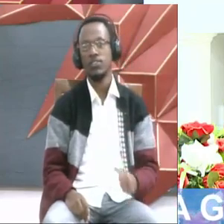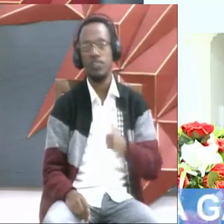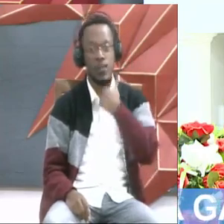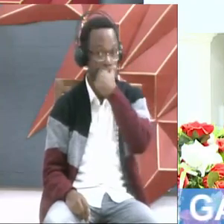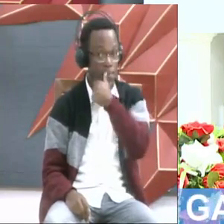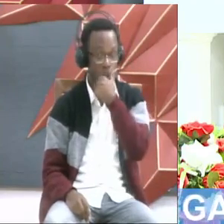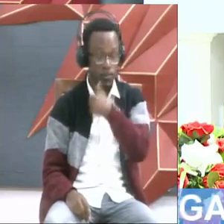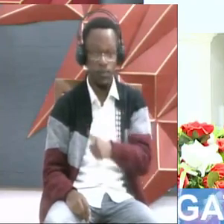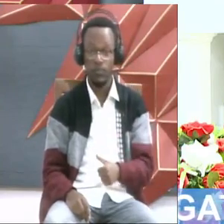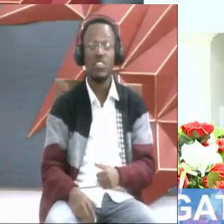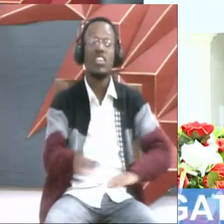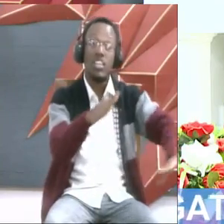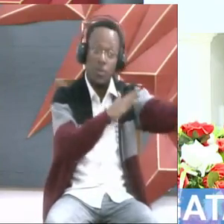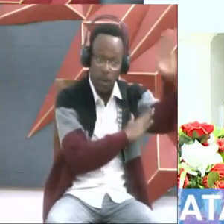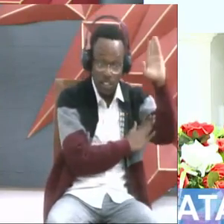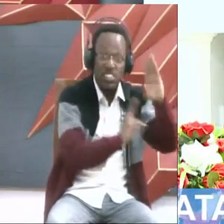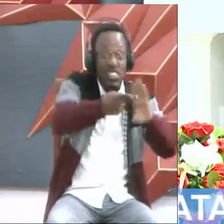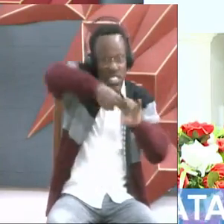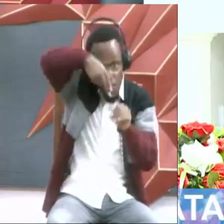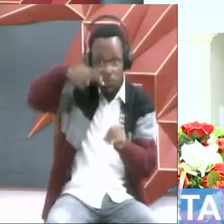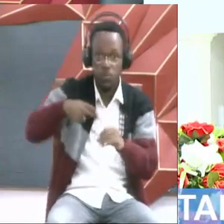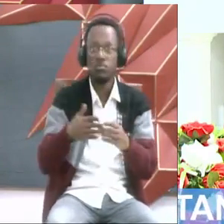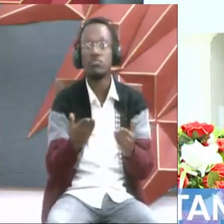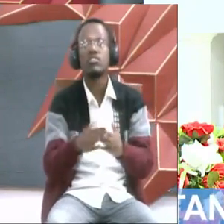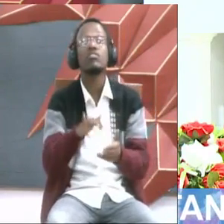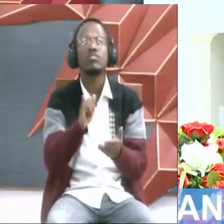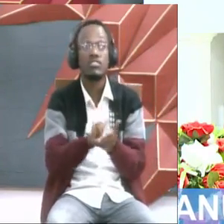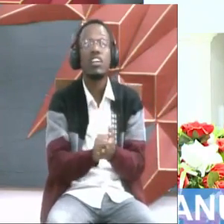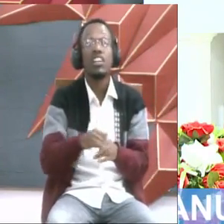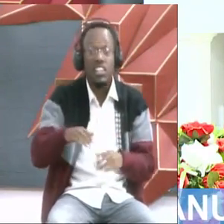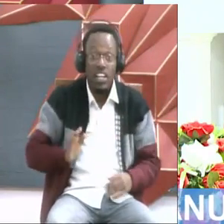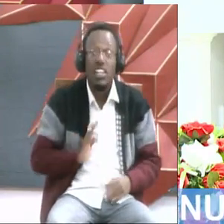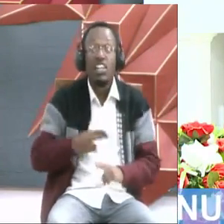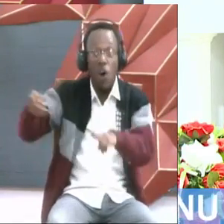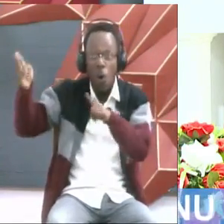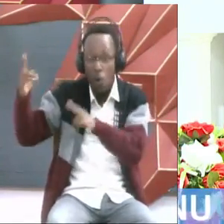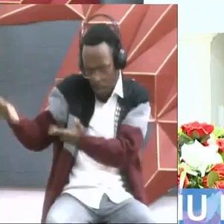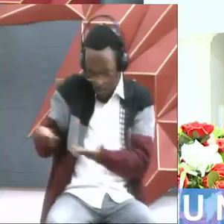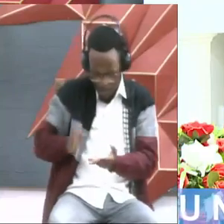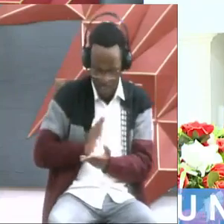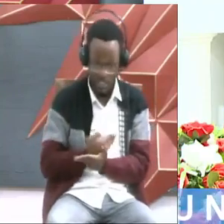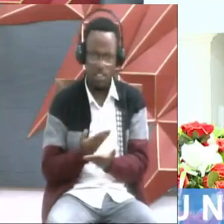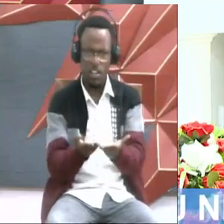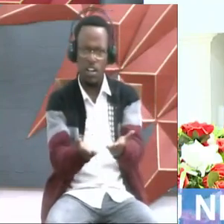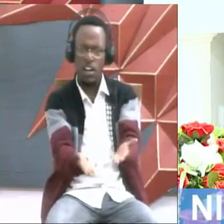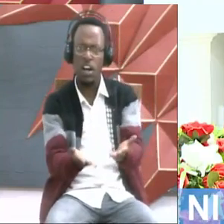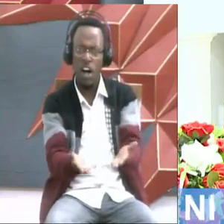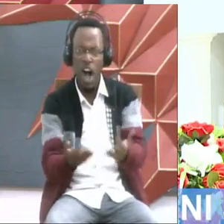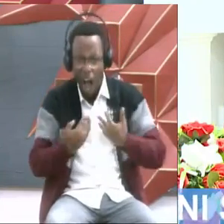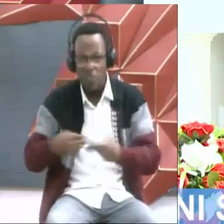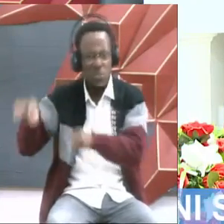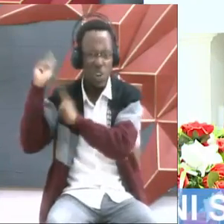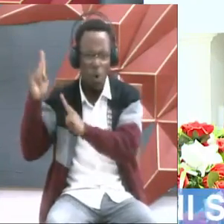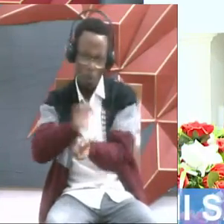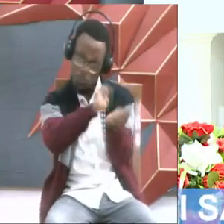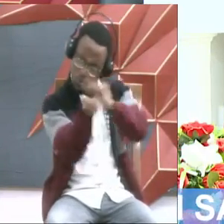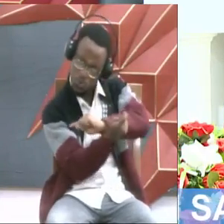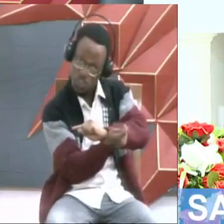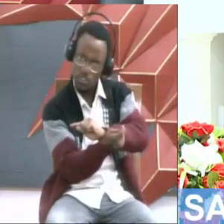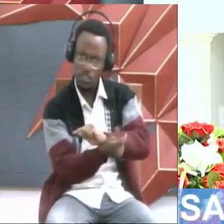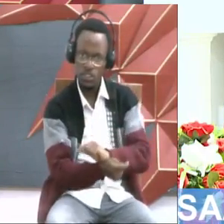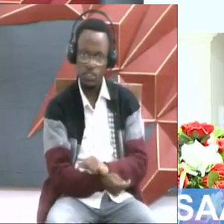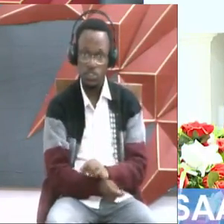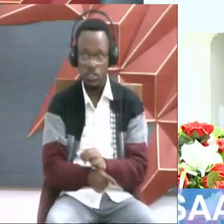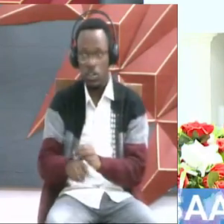Yes, azobituvanamwo ivyo nivyo vyizigiro bituzana hano tuza dufise ivyo vyizigiro vyo guhinduka tuva